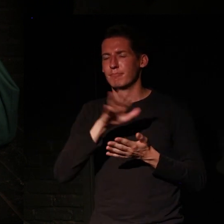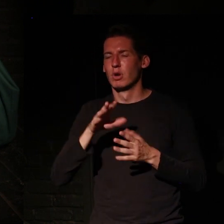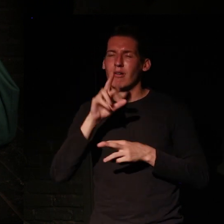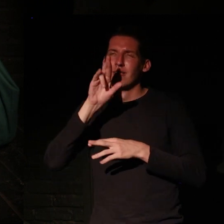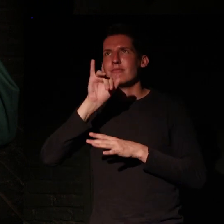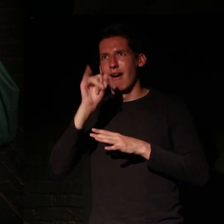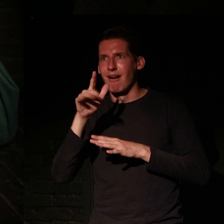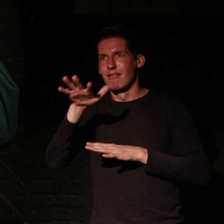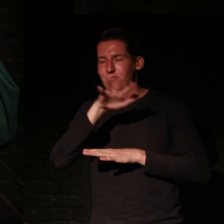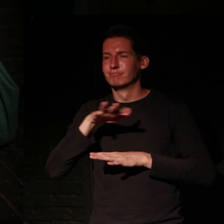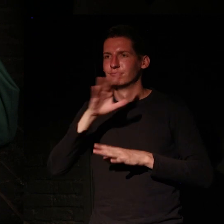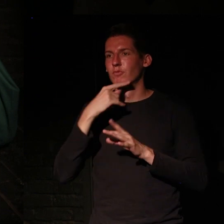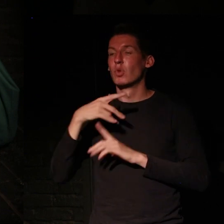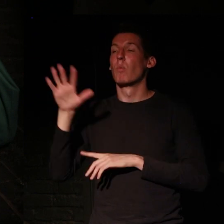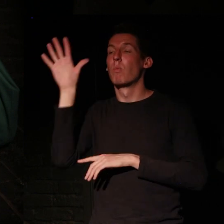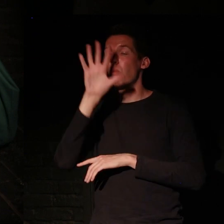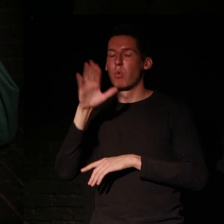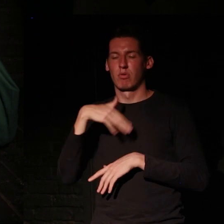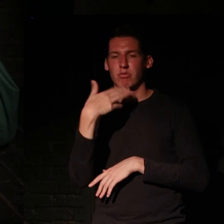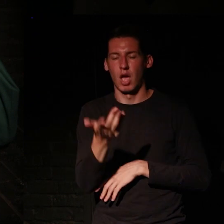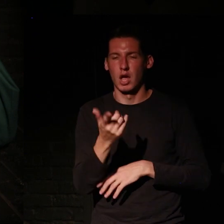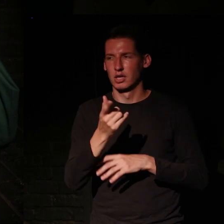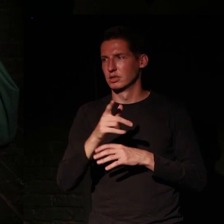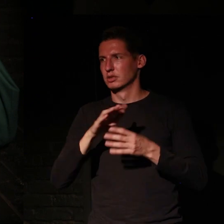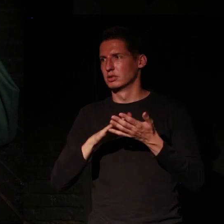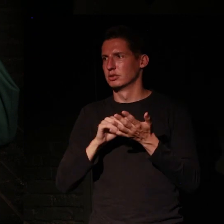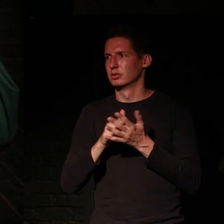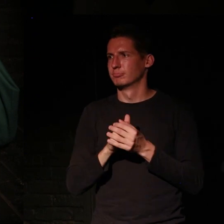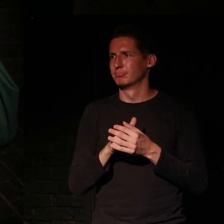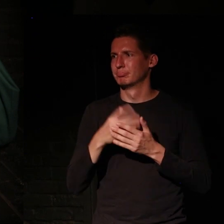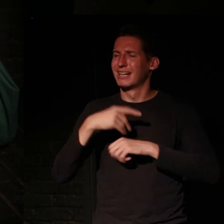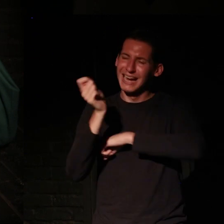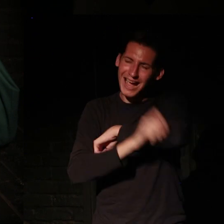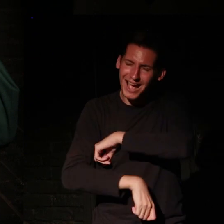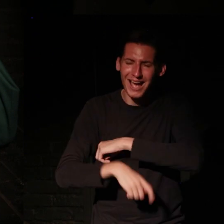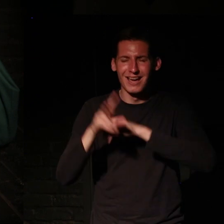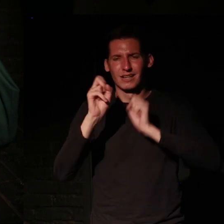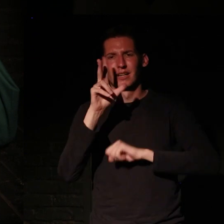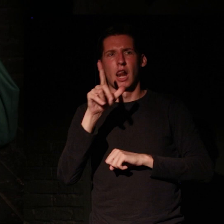Bóg rzuca właściwie klątwę na Ewę, mówiąc, że